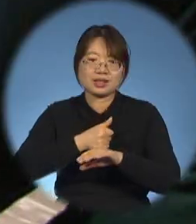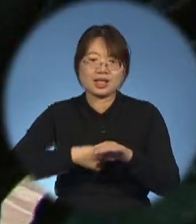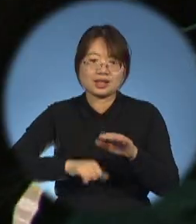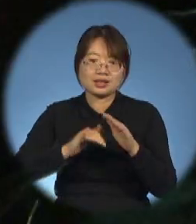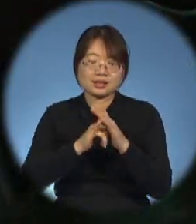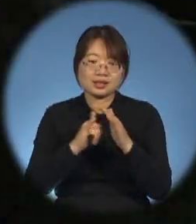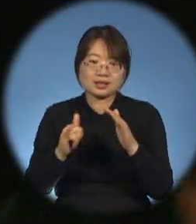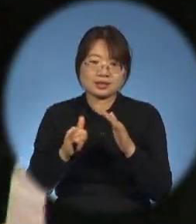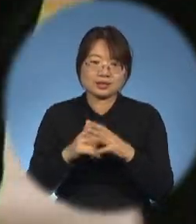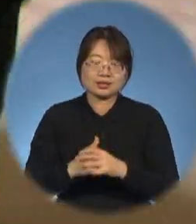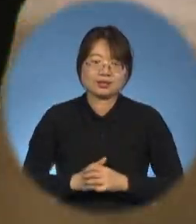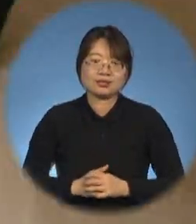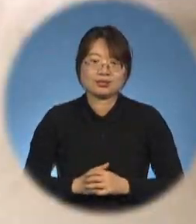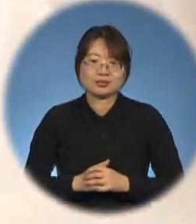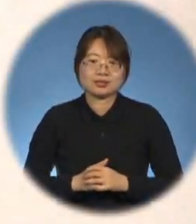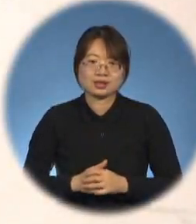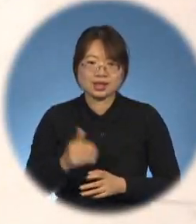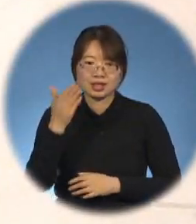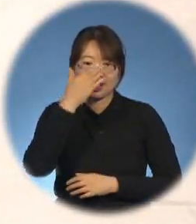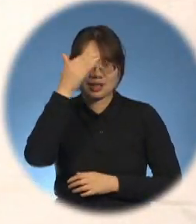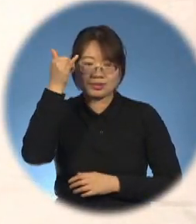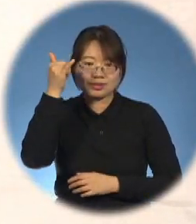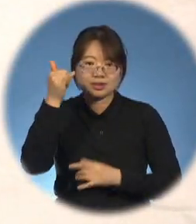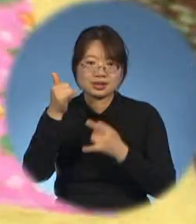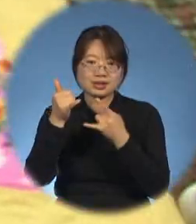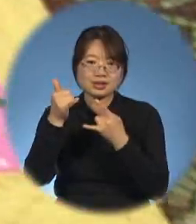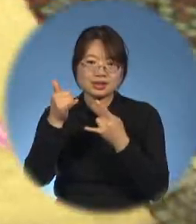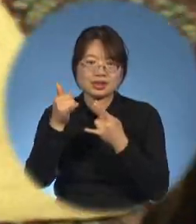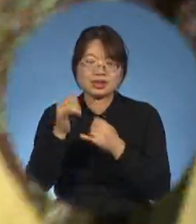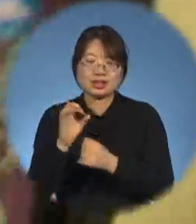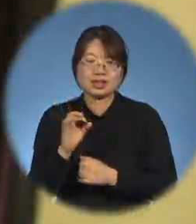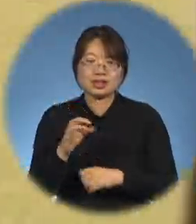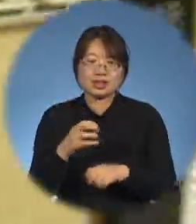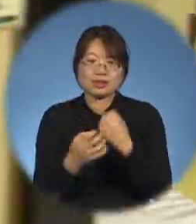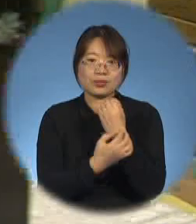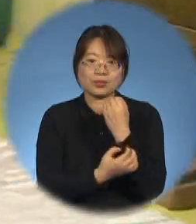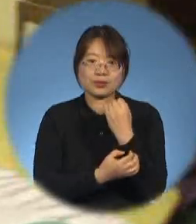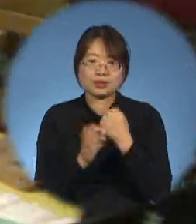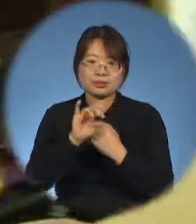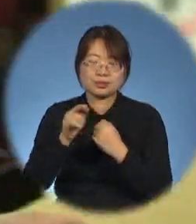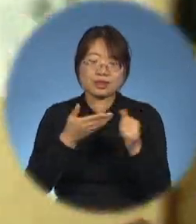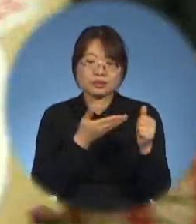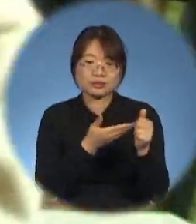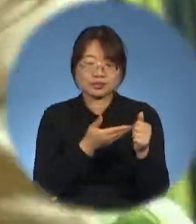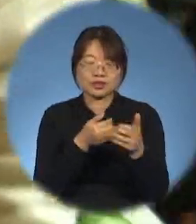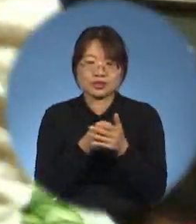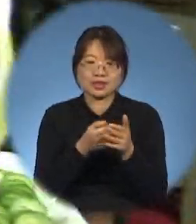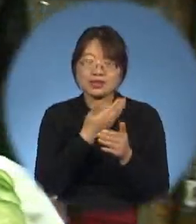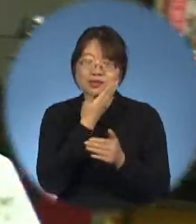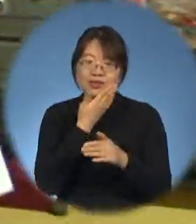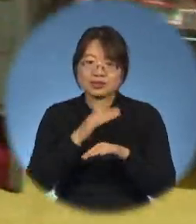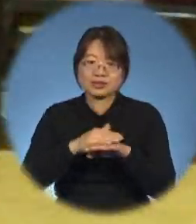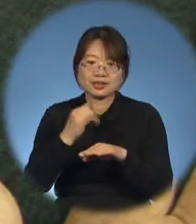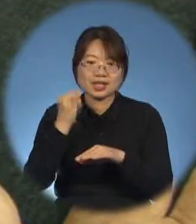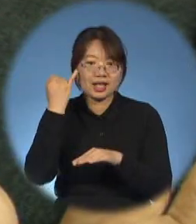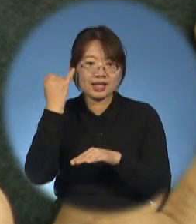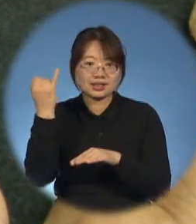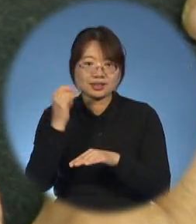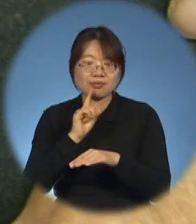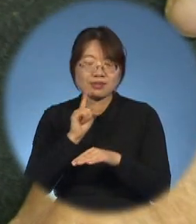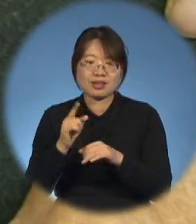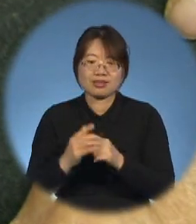가죠 할머니 할아버지에게 오이 팩을 해 주기로 했는데 요 귀여운 선녀의 아이디얼